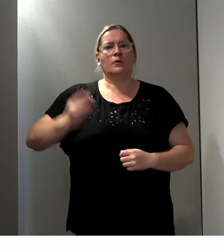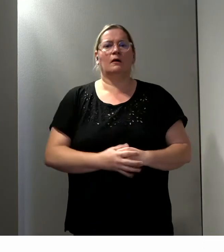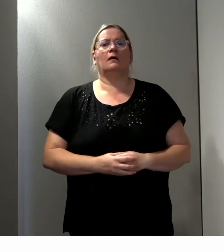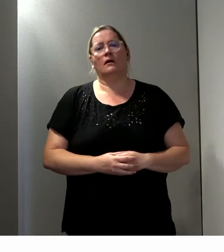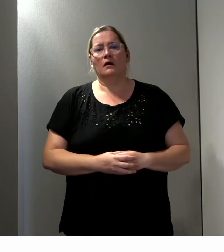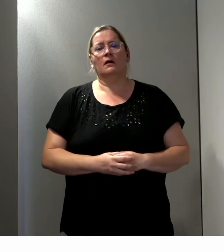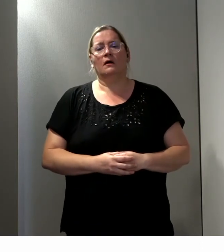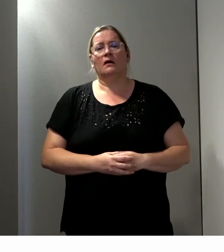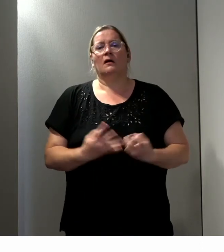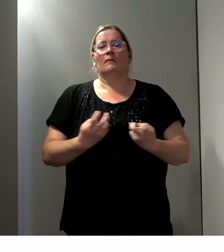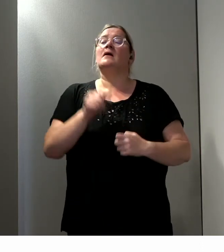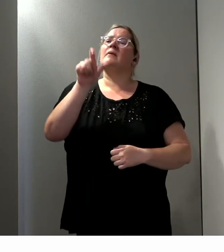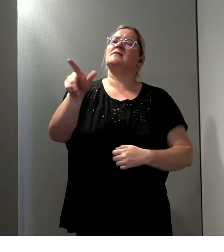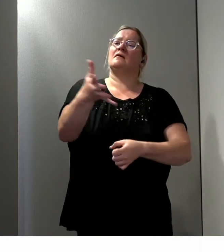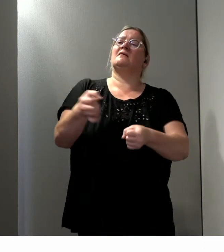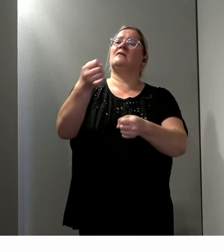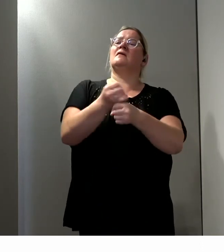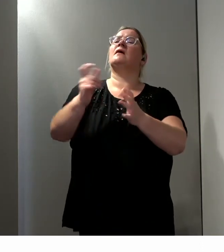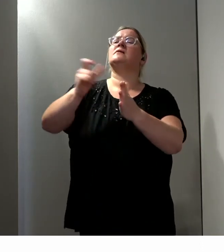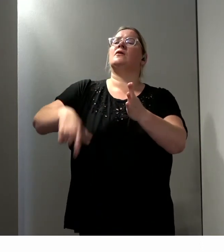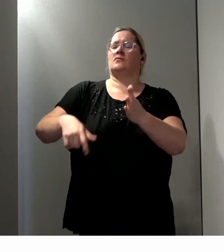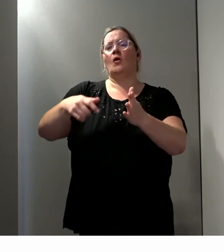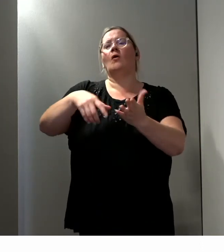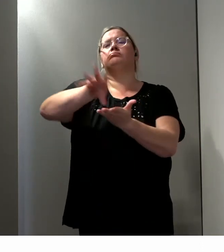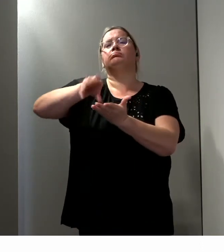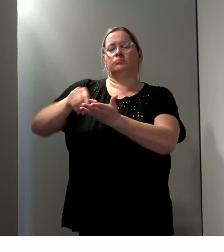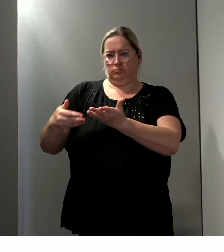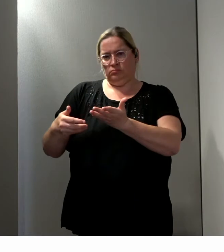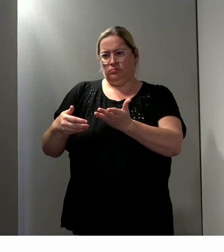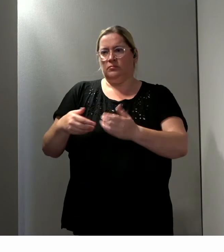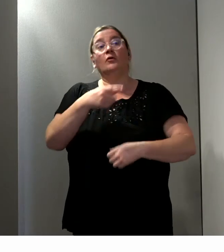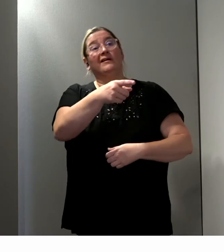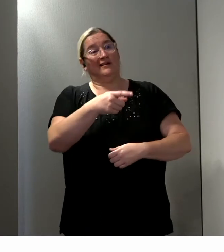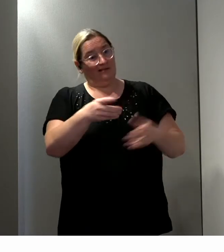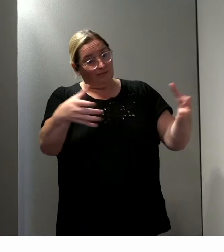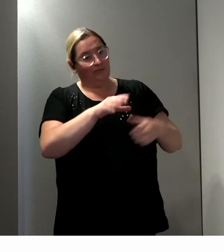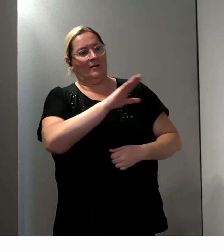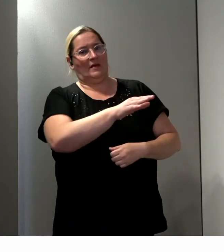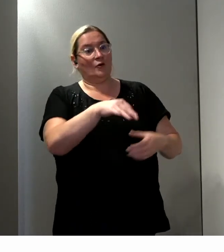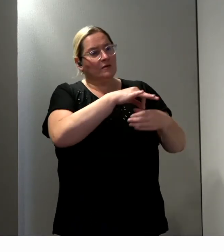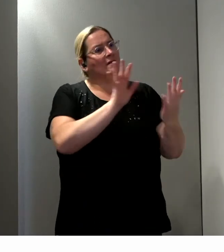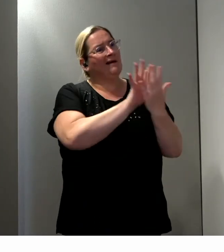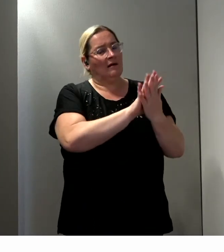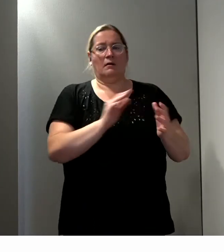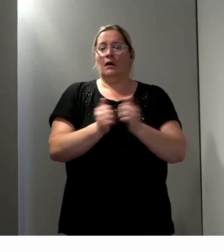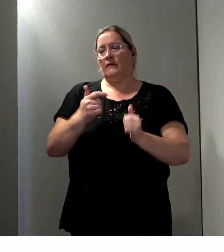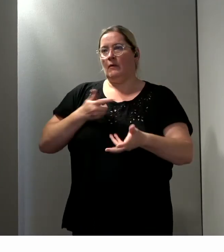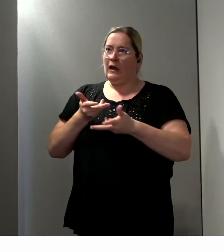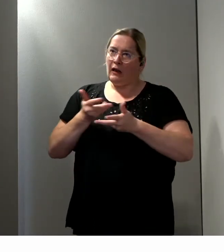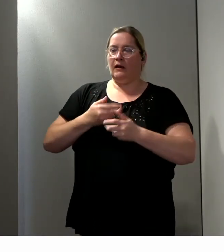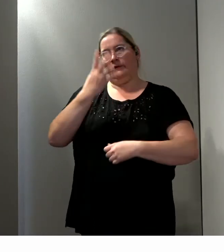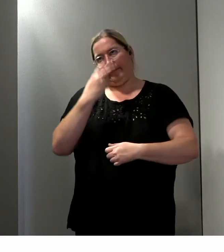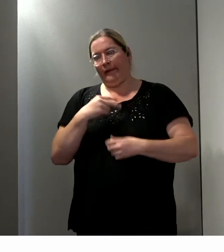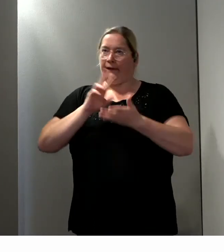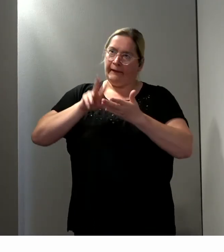notre restaurateur, il est très content d'aller dans des clubs de restaurateurs pour parler cuisine. Alors qu'avec moi, il va parler cécité,